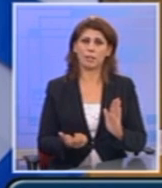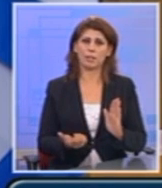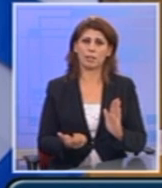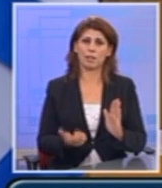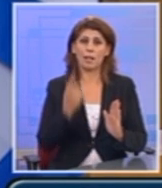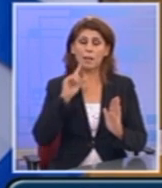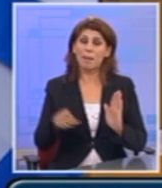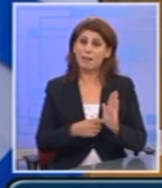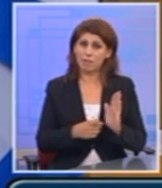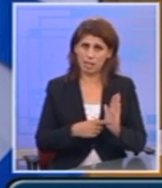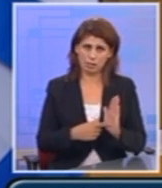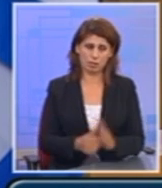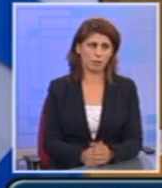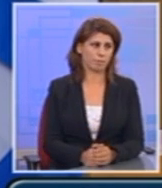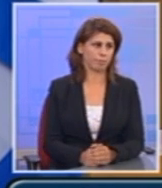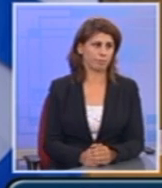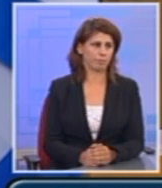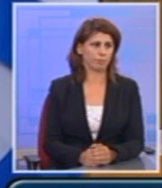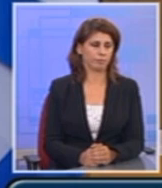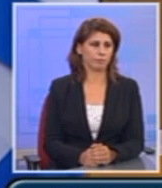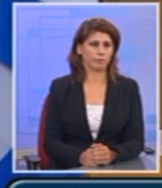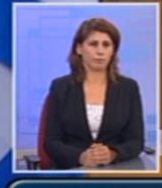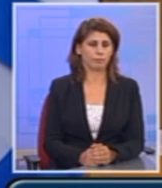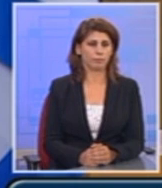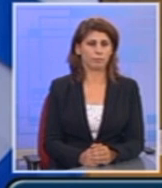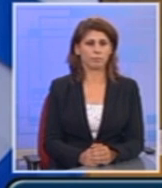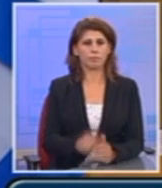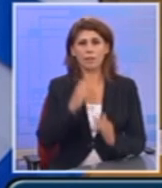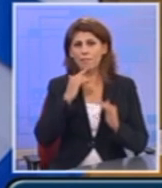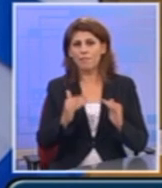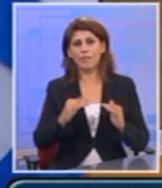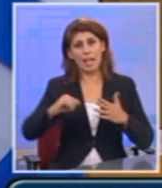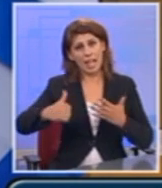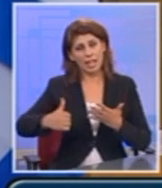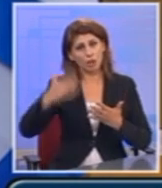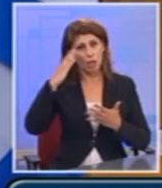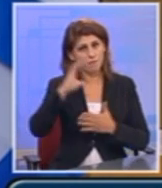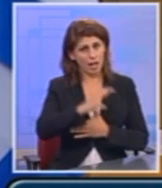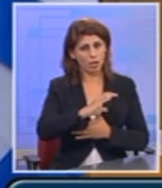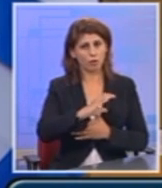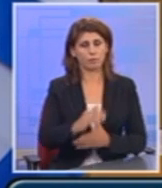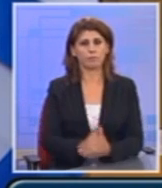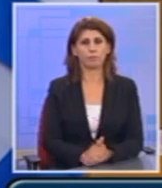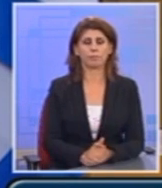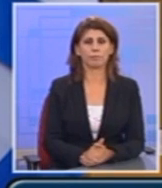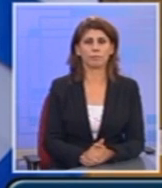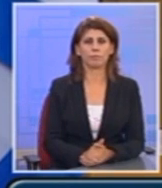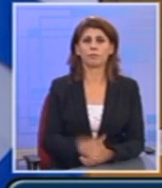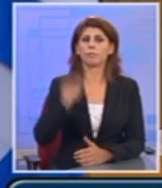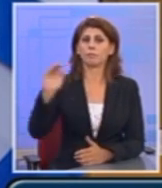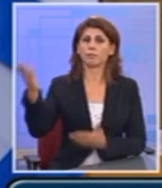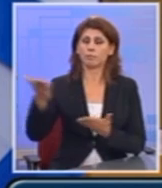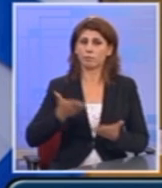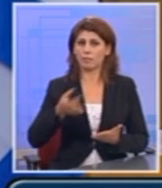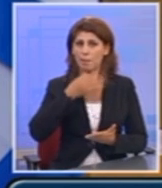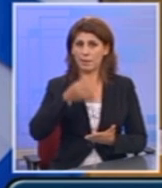οι παραβιάσεις για το τρί για το ίδιο ο κεφάλαιο καλώ τώρα στο